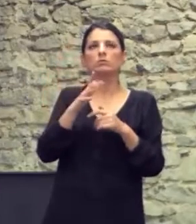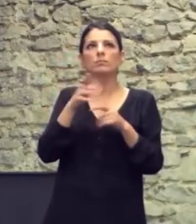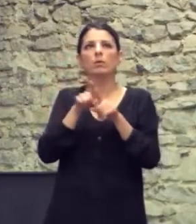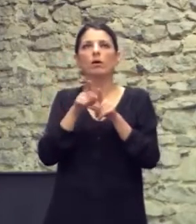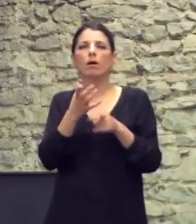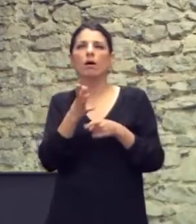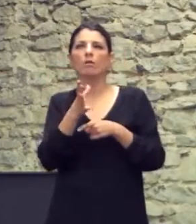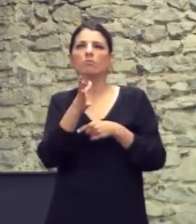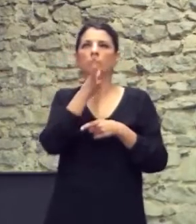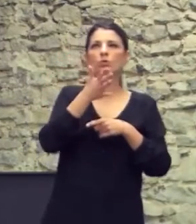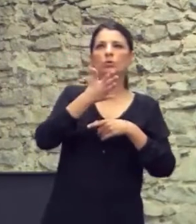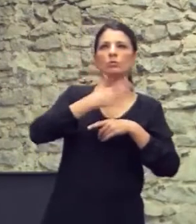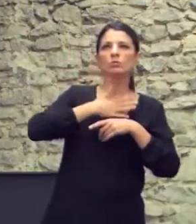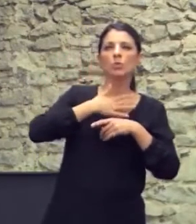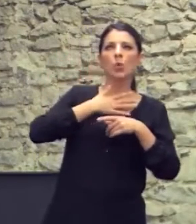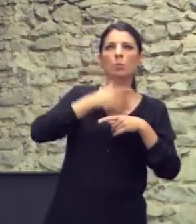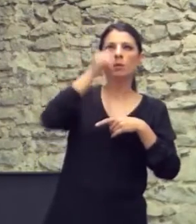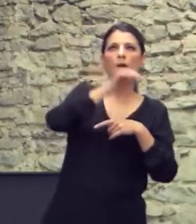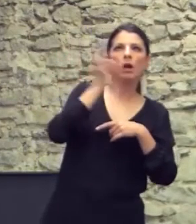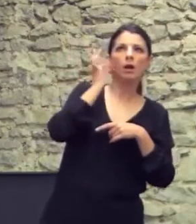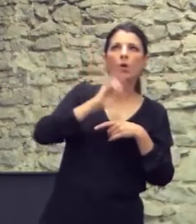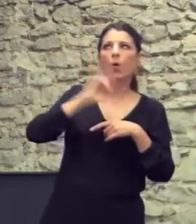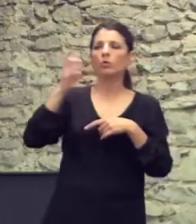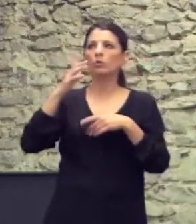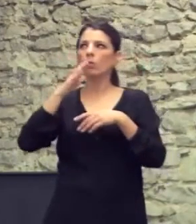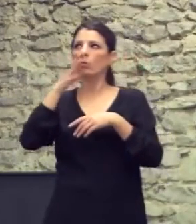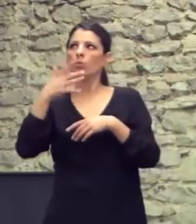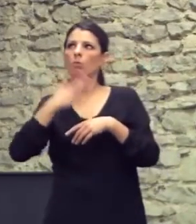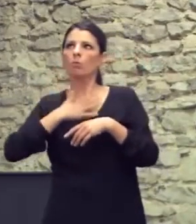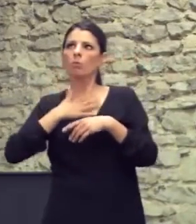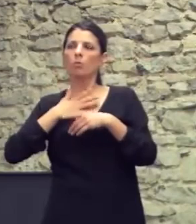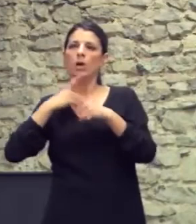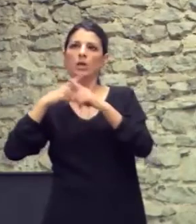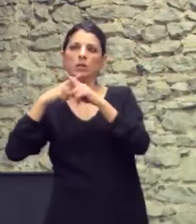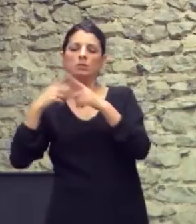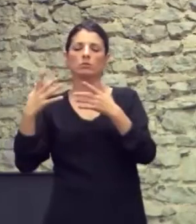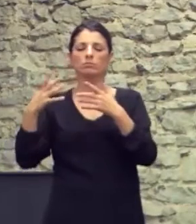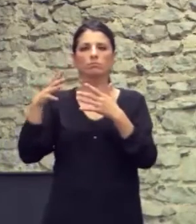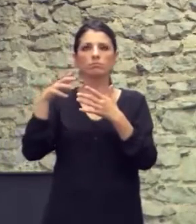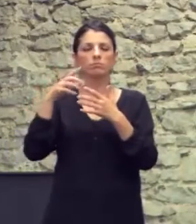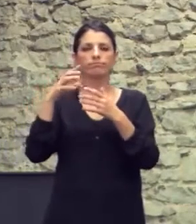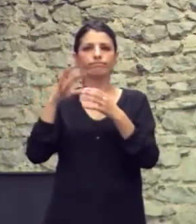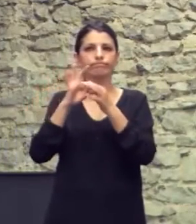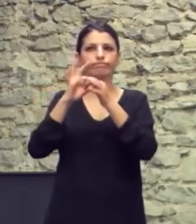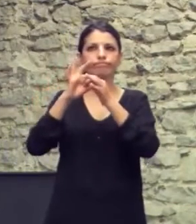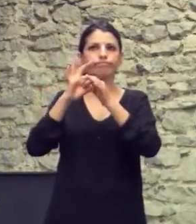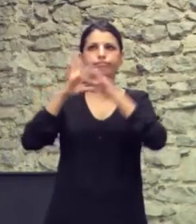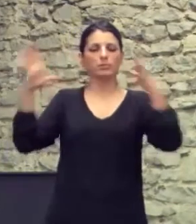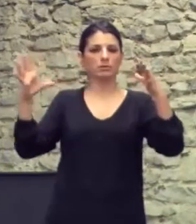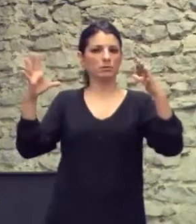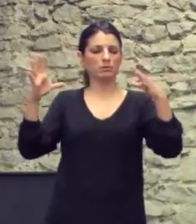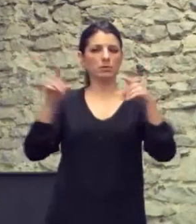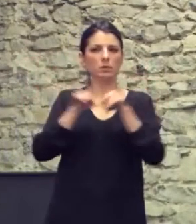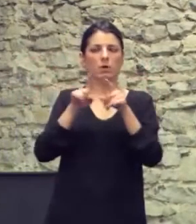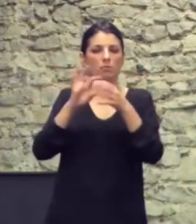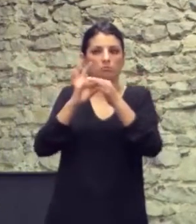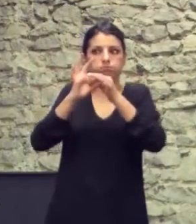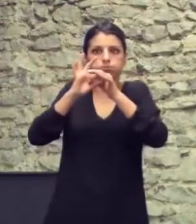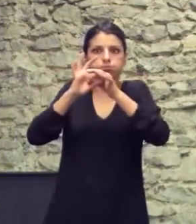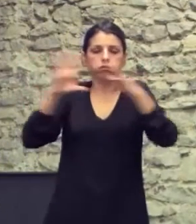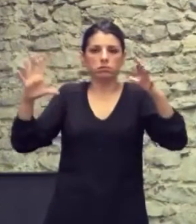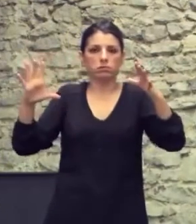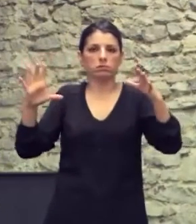gauza bada nire aukera sexuala, ez? Eta saiatu ginen hori deskonektatzen. Eta deskonektatu egin genuen hasta el punto, pues,